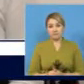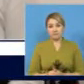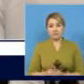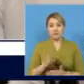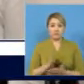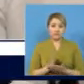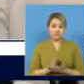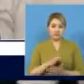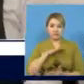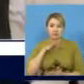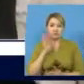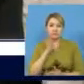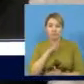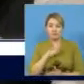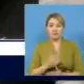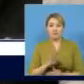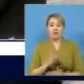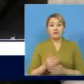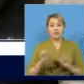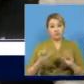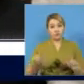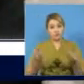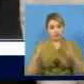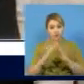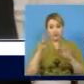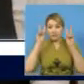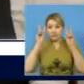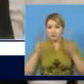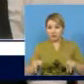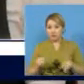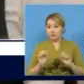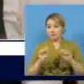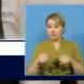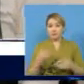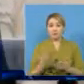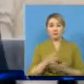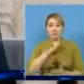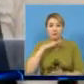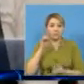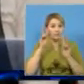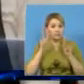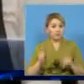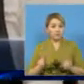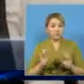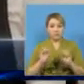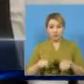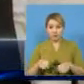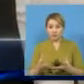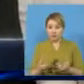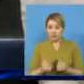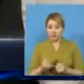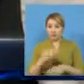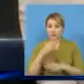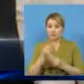На самом деле, многие женщины и мамы, сидящие дома, не знают о таких возможностях. Многие не знают, что можно получить